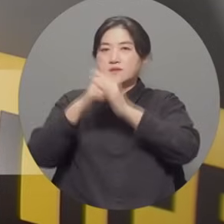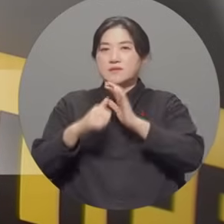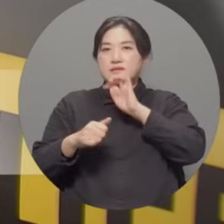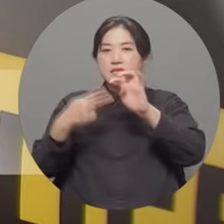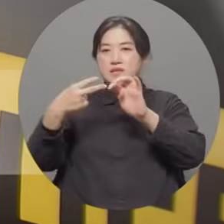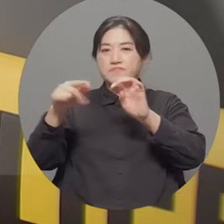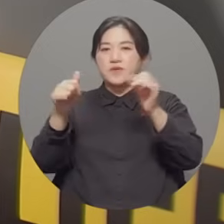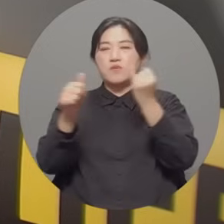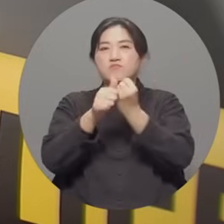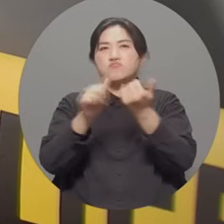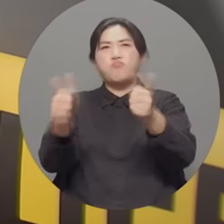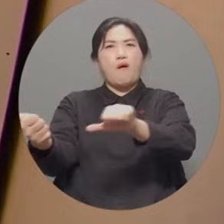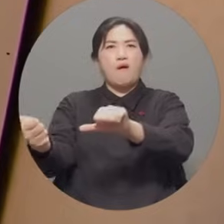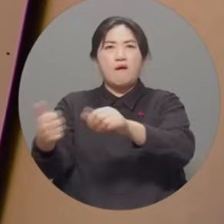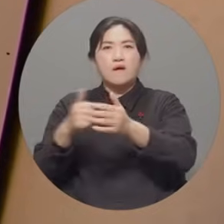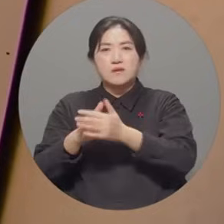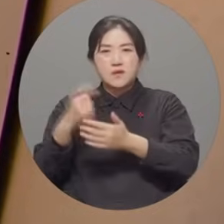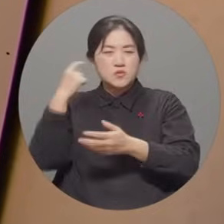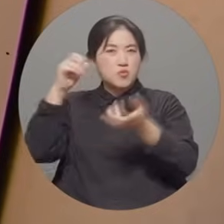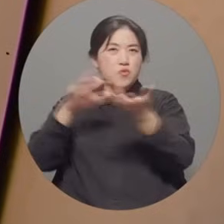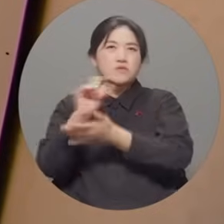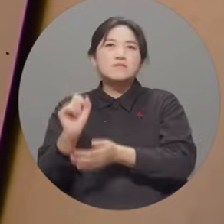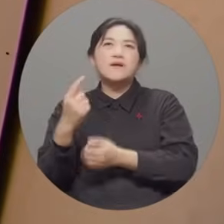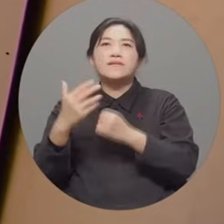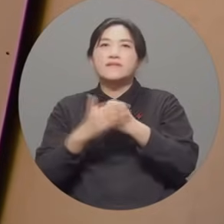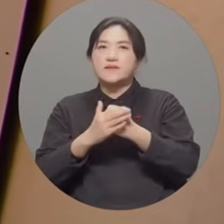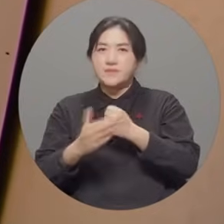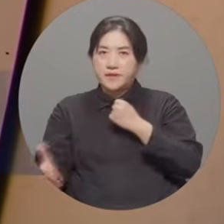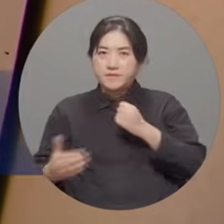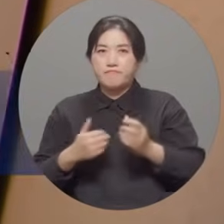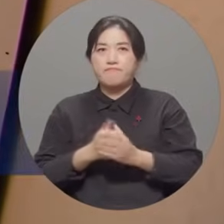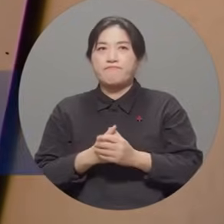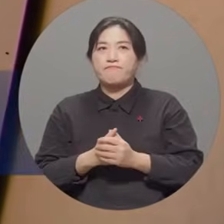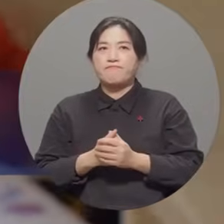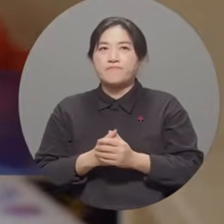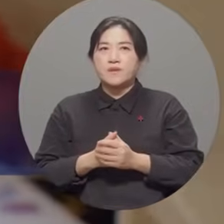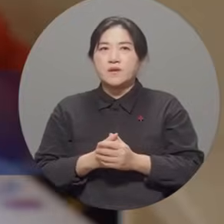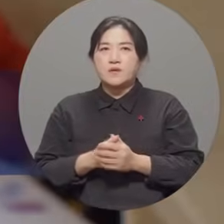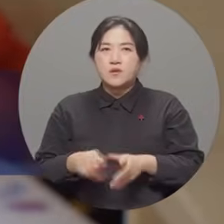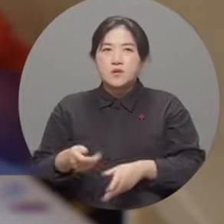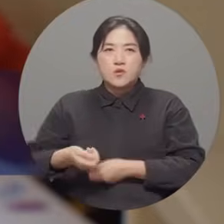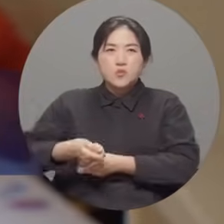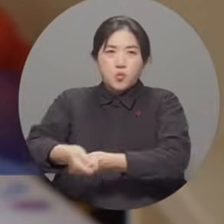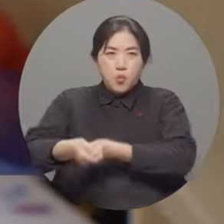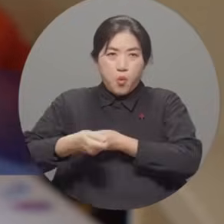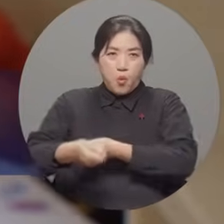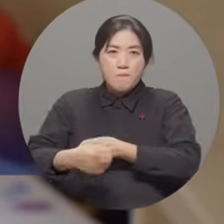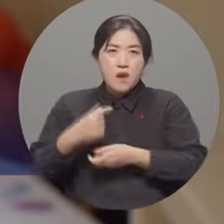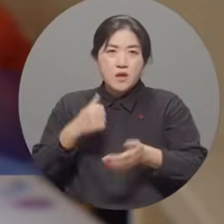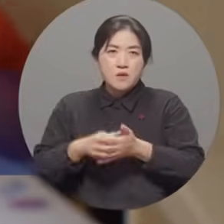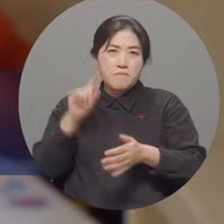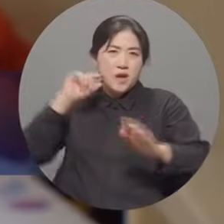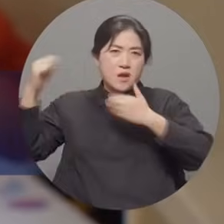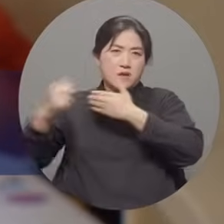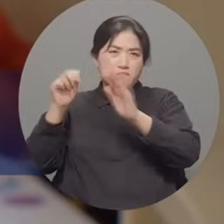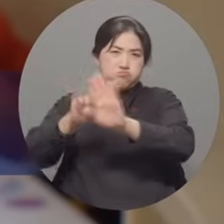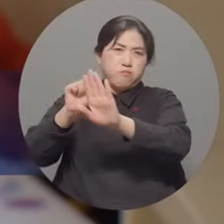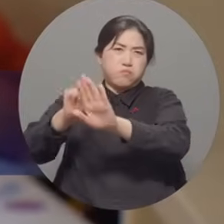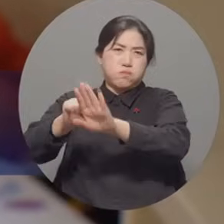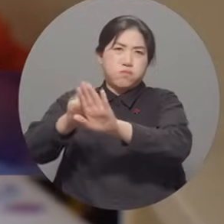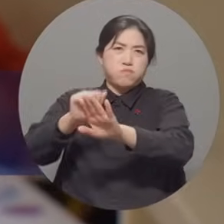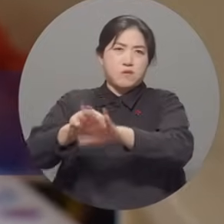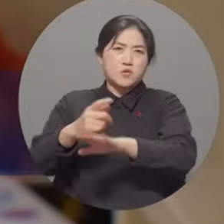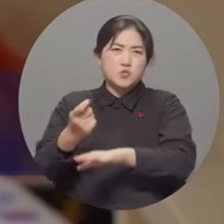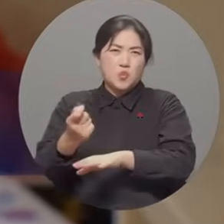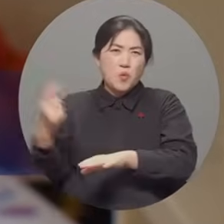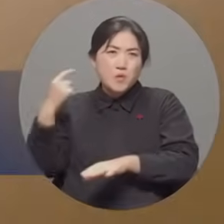자리에서 숨졌는데 층간 소음이 발단이었습니다. 여기가 평소시가 들려서 맨날 문 막 그냥 벽을 뜯어서 그래요.